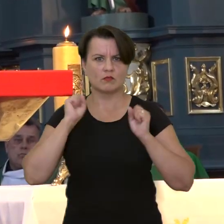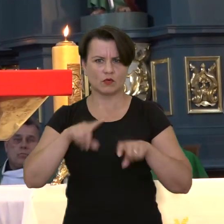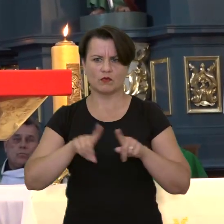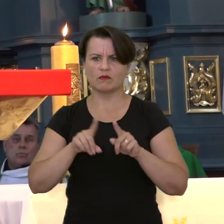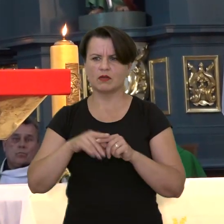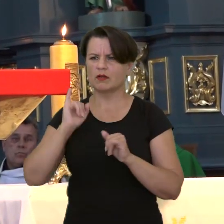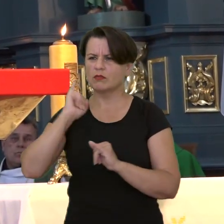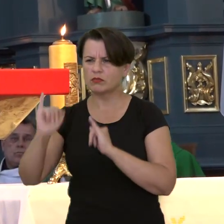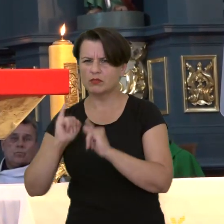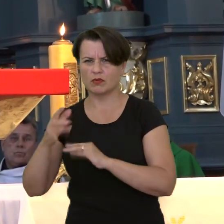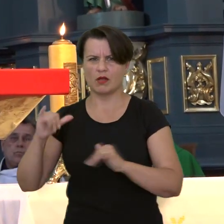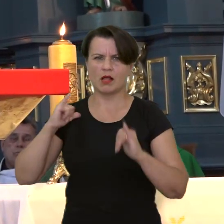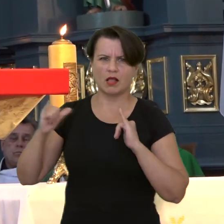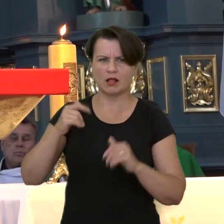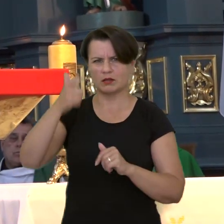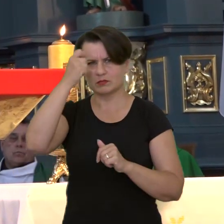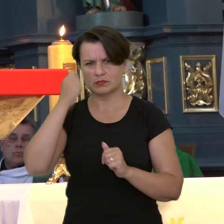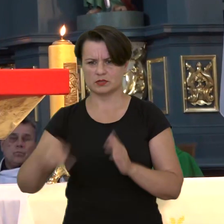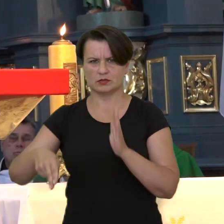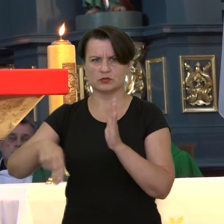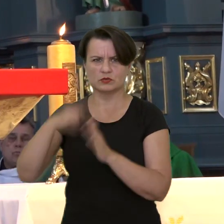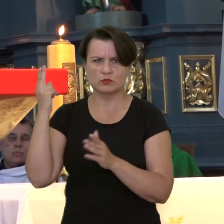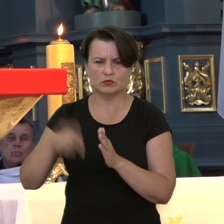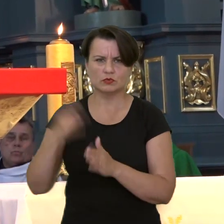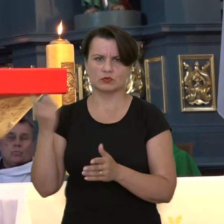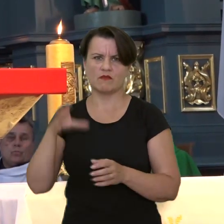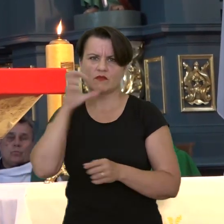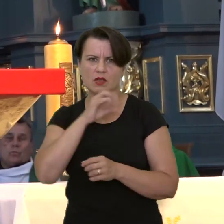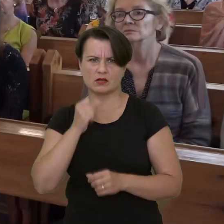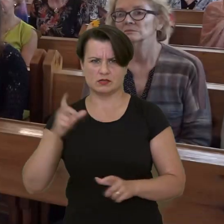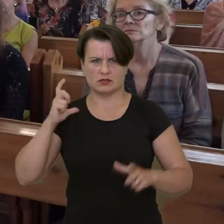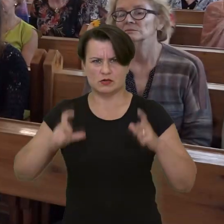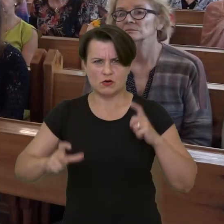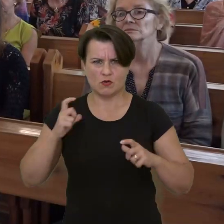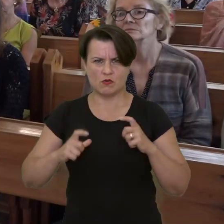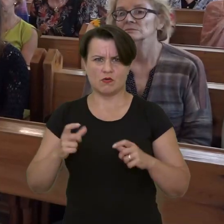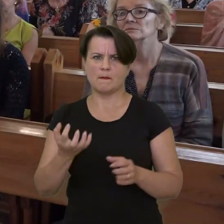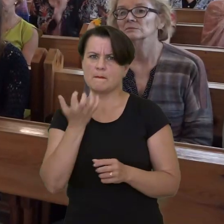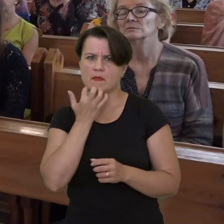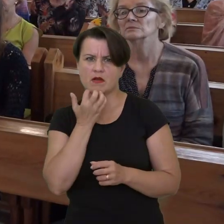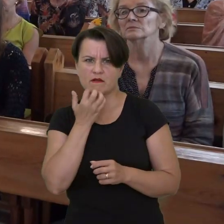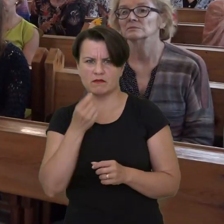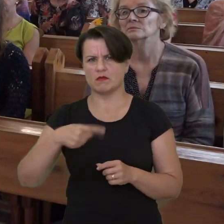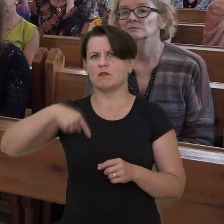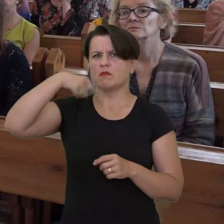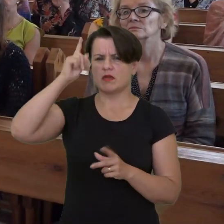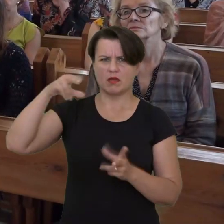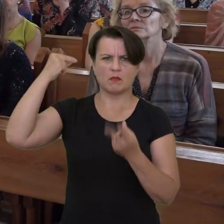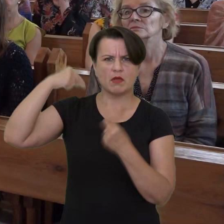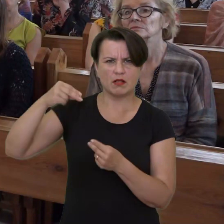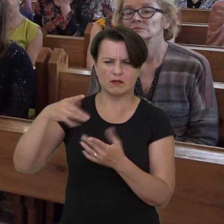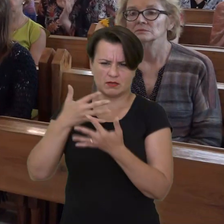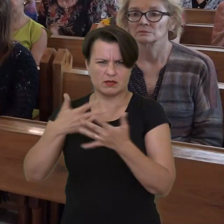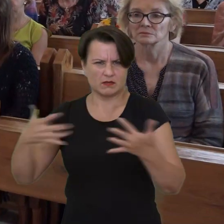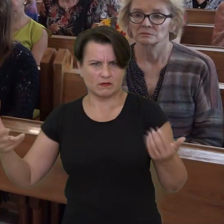jis gali pasipriešinti didžiausioms blogybėms. Pykčiui, žmogžudystėms, vagystėms, godumui, klastai, pavydui,